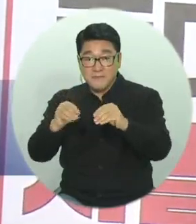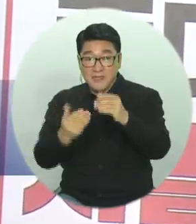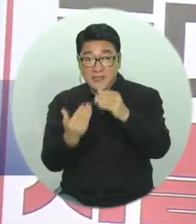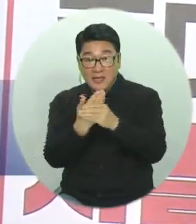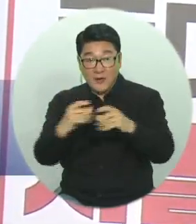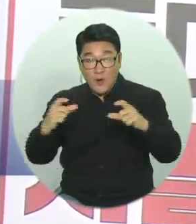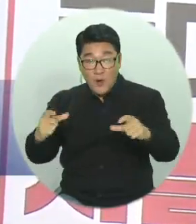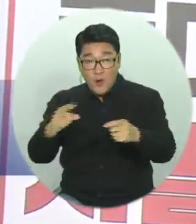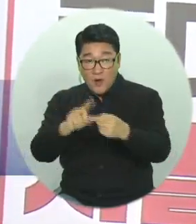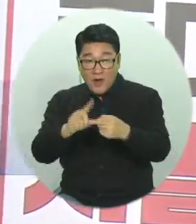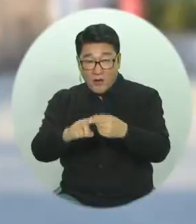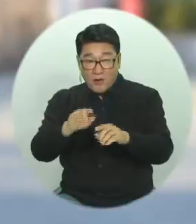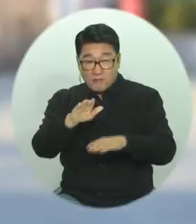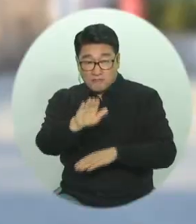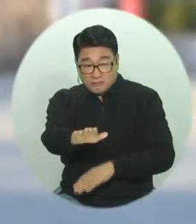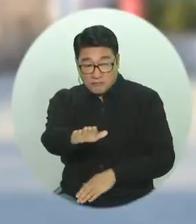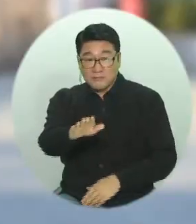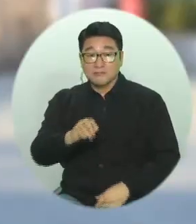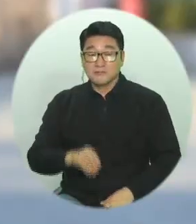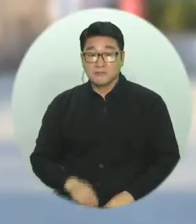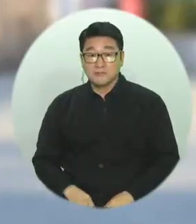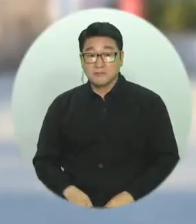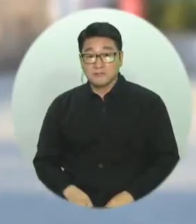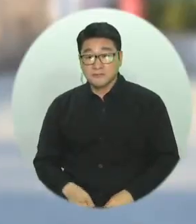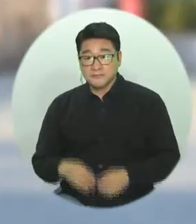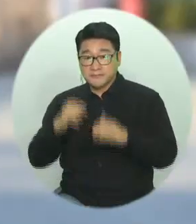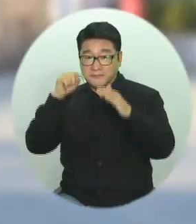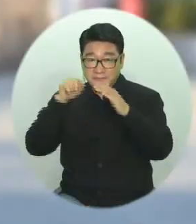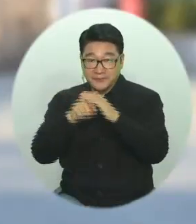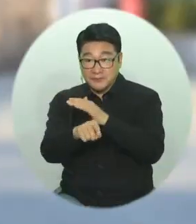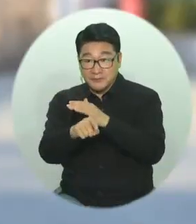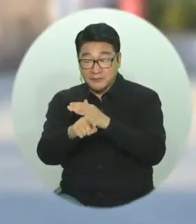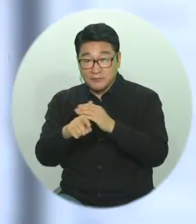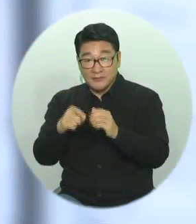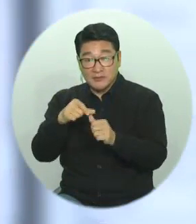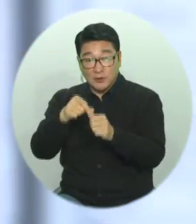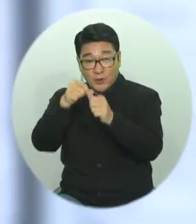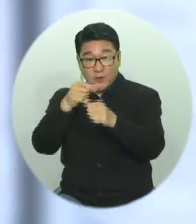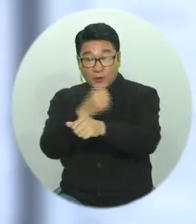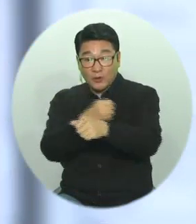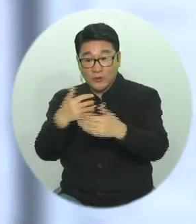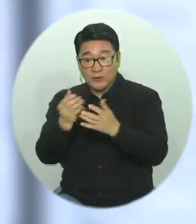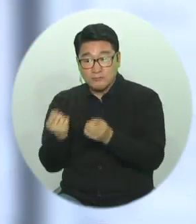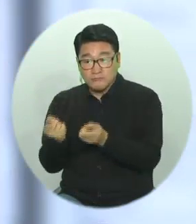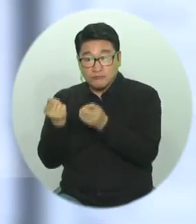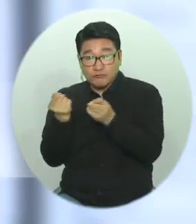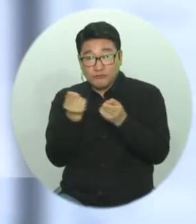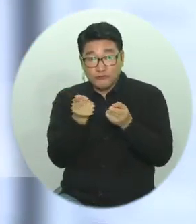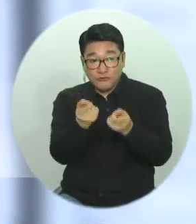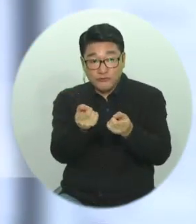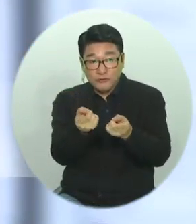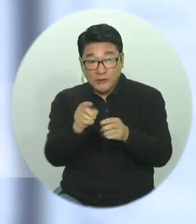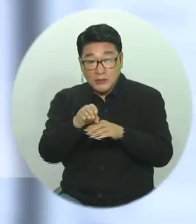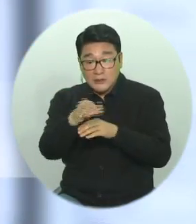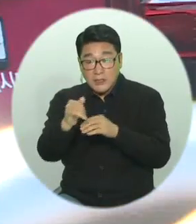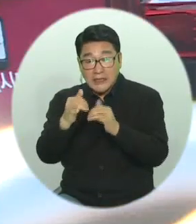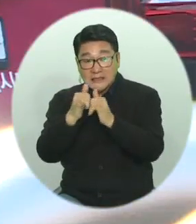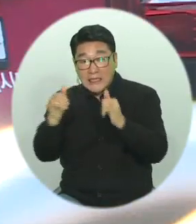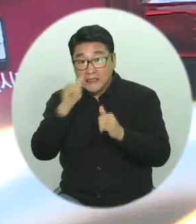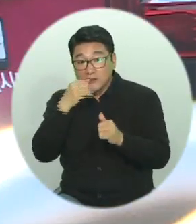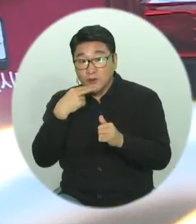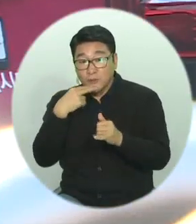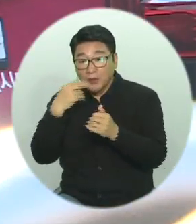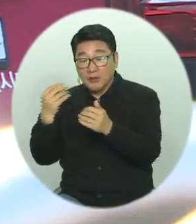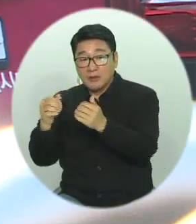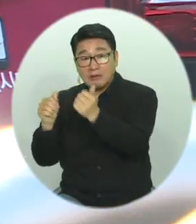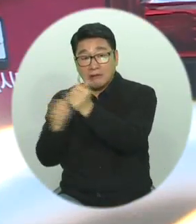사고 현장을 보존하라 현장 조사에 나선 광주지방 고용노동청은 지게차가 움직이는 구간에 사람이 있는지를 살피는